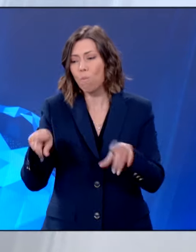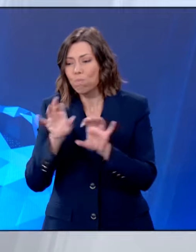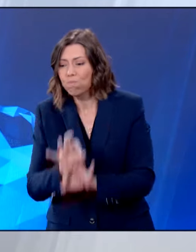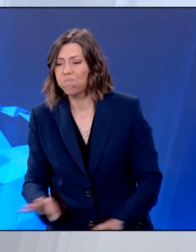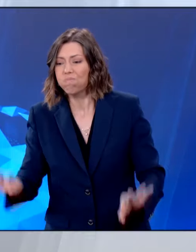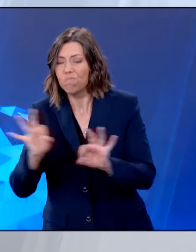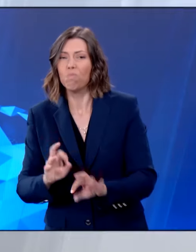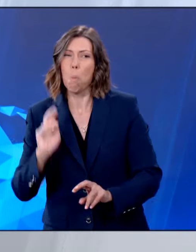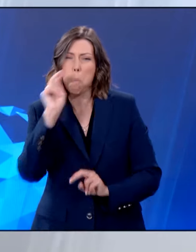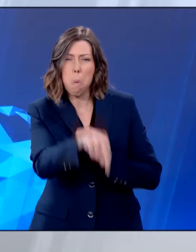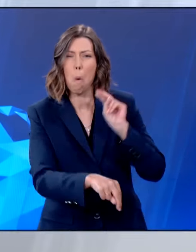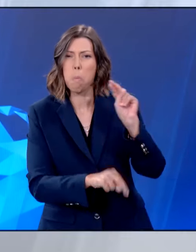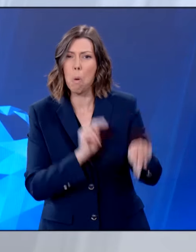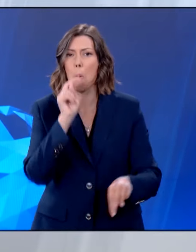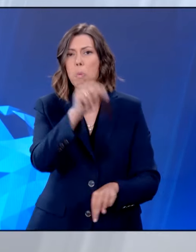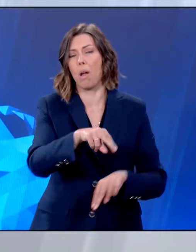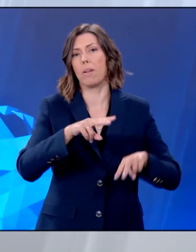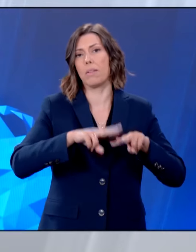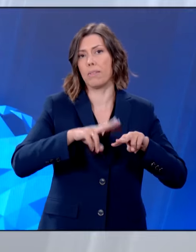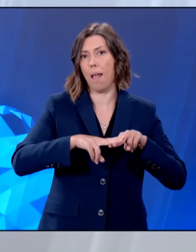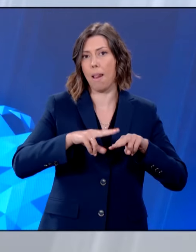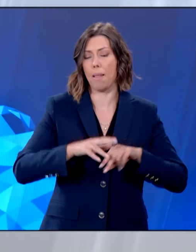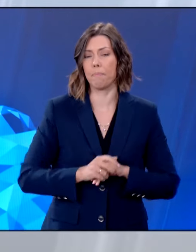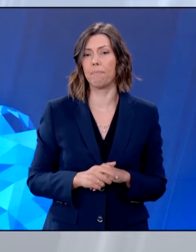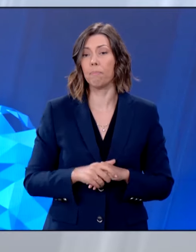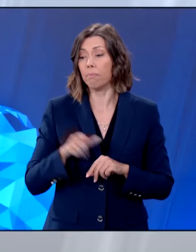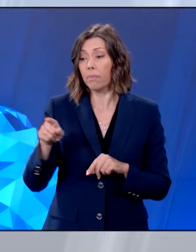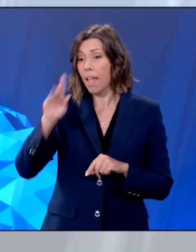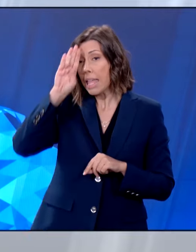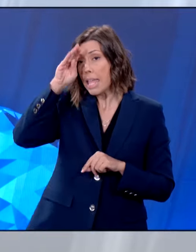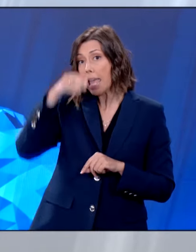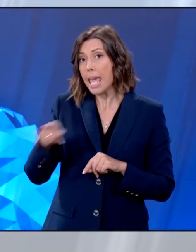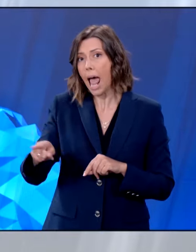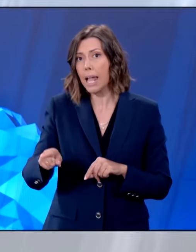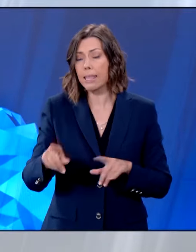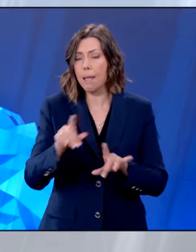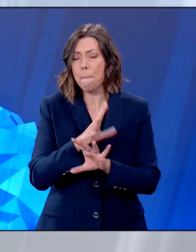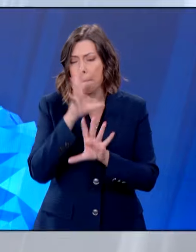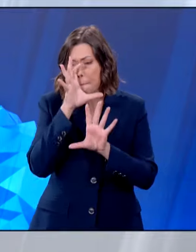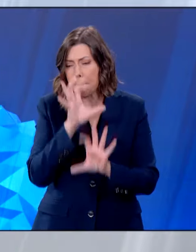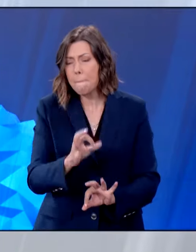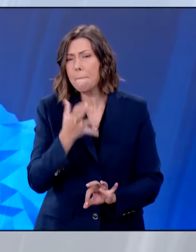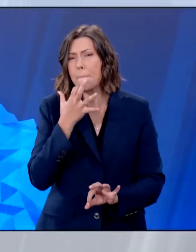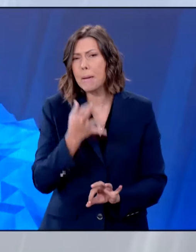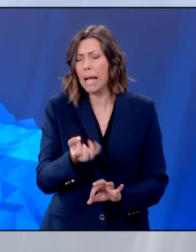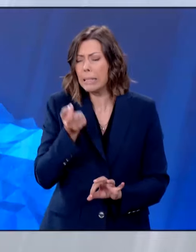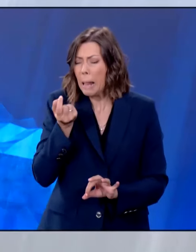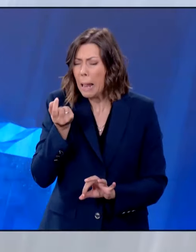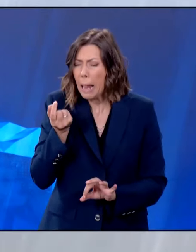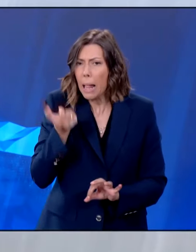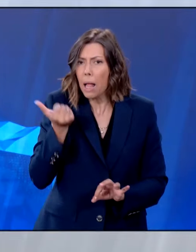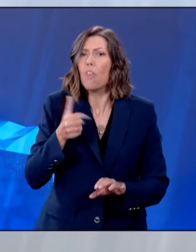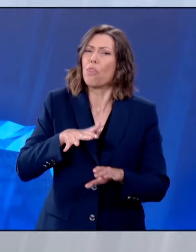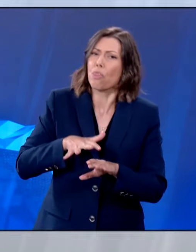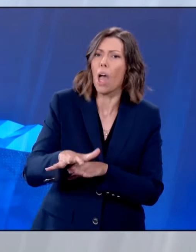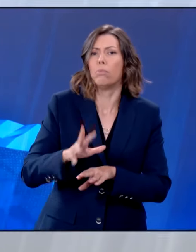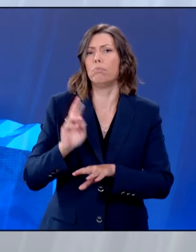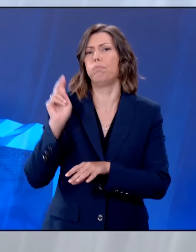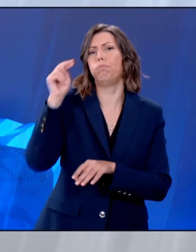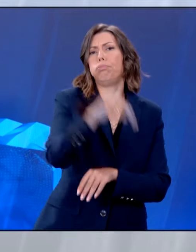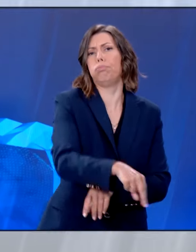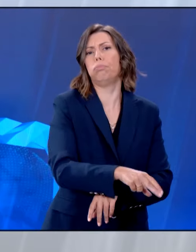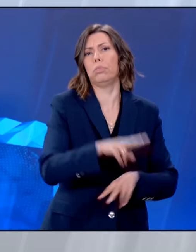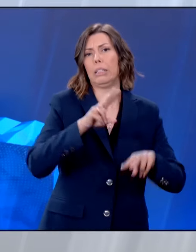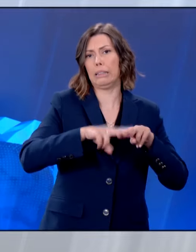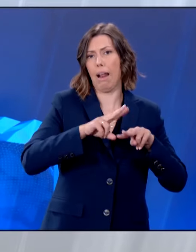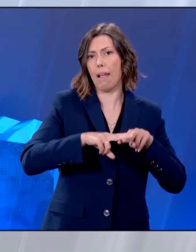Ισραήλ. Και όλα αυτά ενώ το Ιράν είναι με το δάκτυλο σε σκανδάλι, περιμένοντας τη στιγμή που θα χτυπήσει το Ισραήλ σε αντίπεινα για το θάνατο του